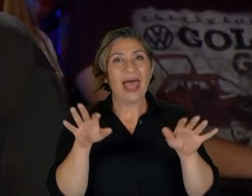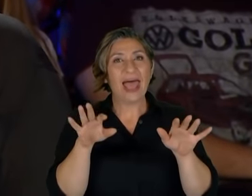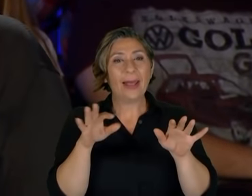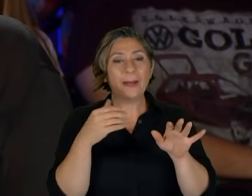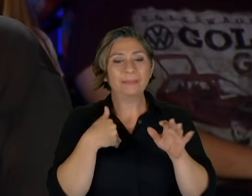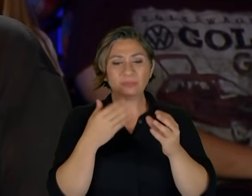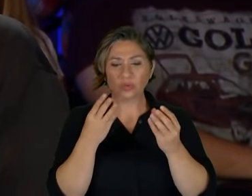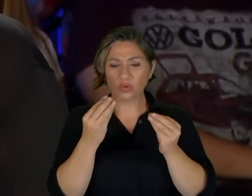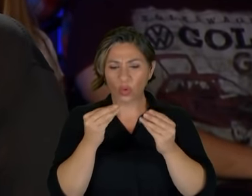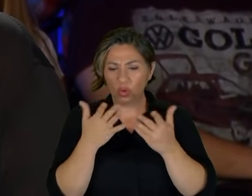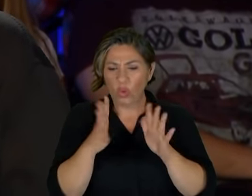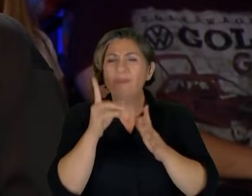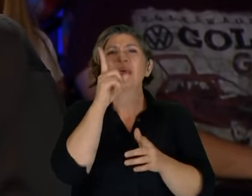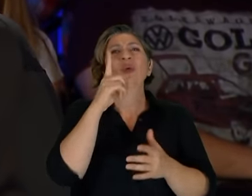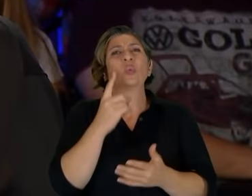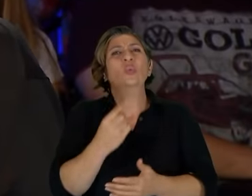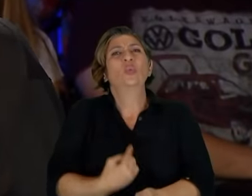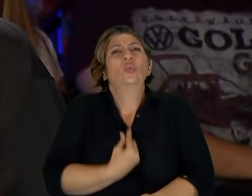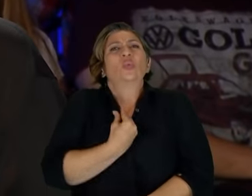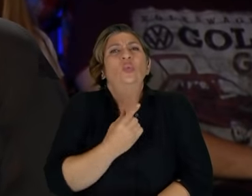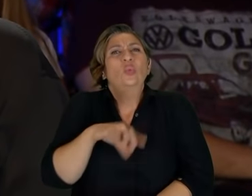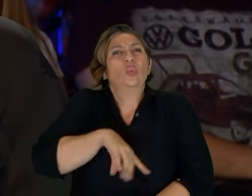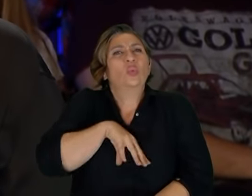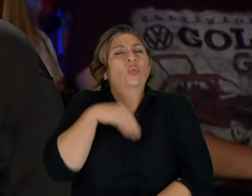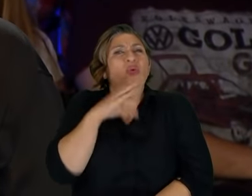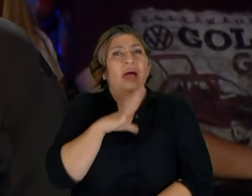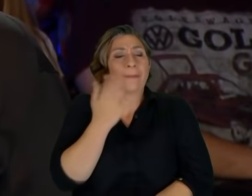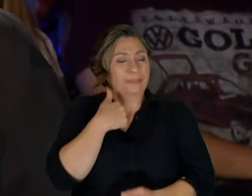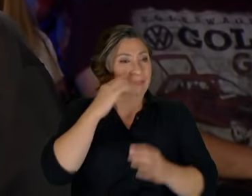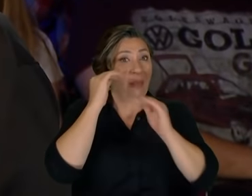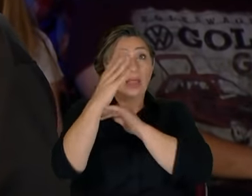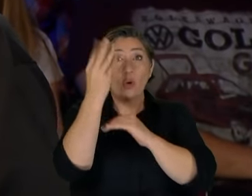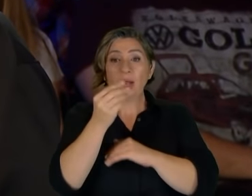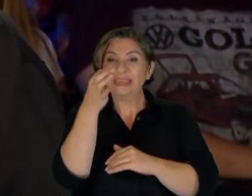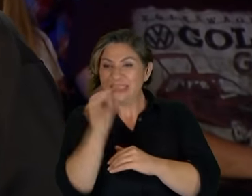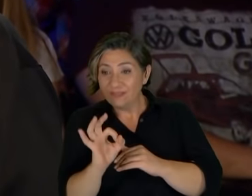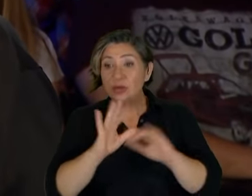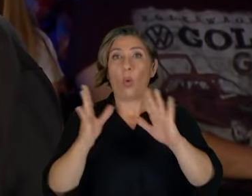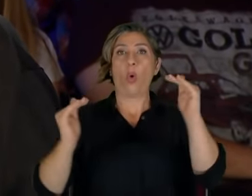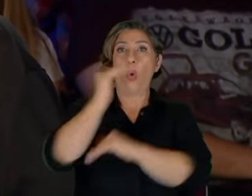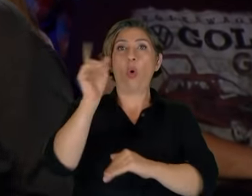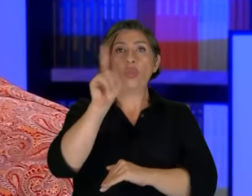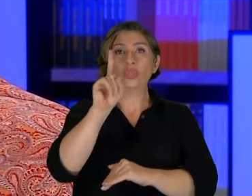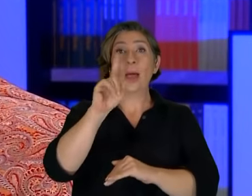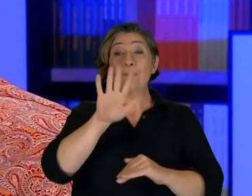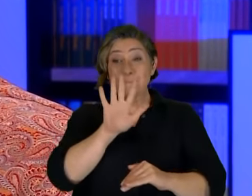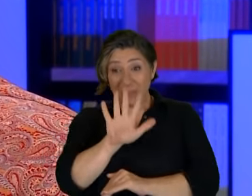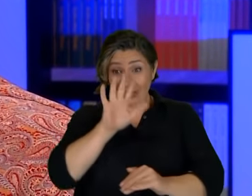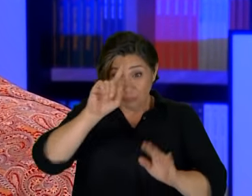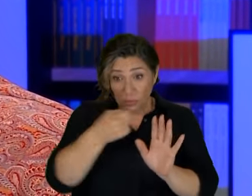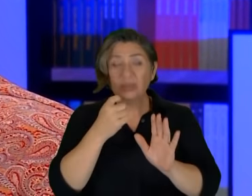çok enteresan bir huyumuz var. Biz millet olarak ya sıfırdayız ya ondayız. Bravo. Beşi bulsak sınıfı